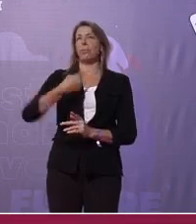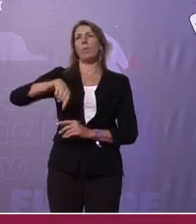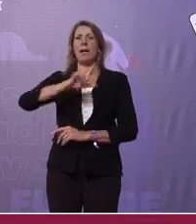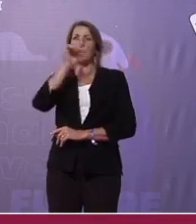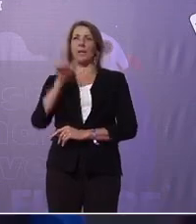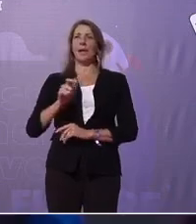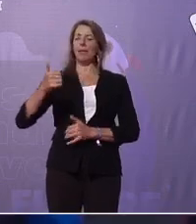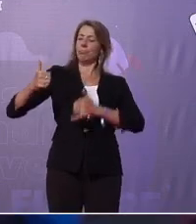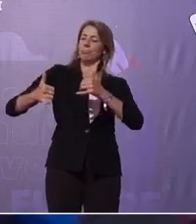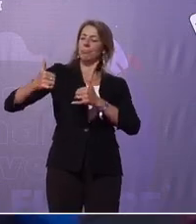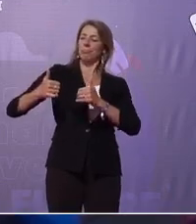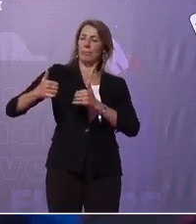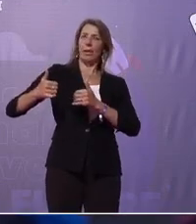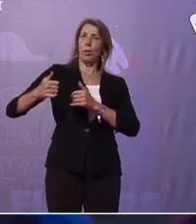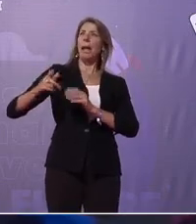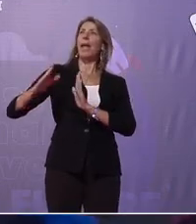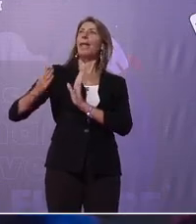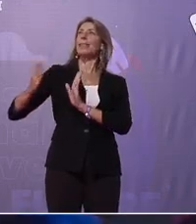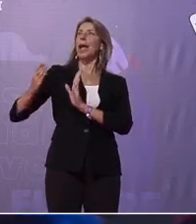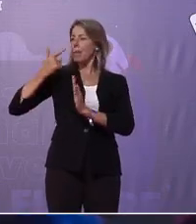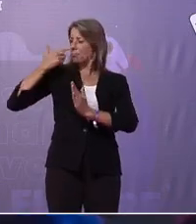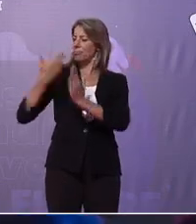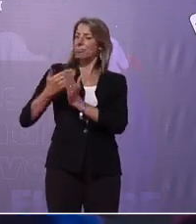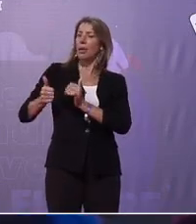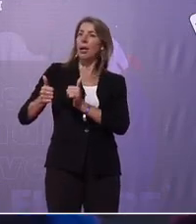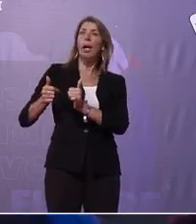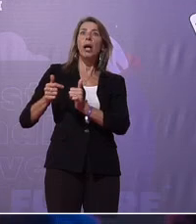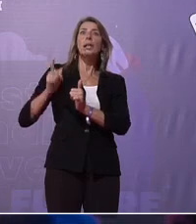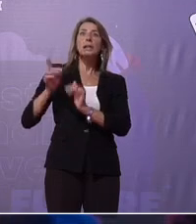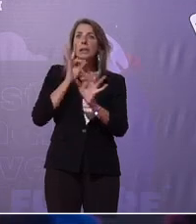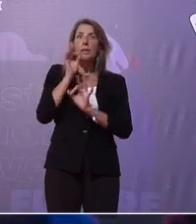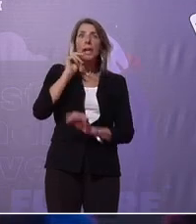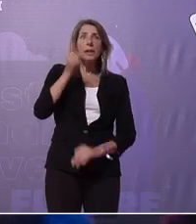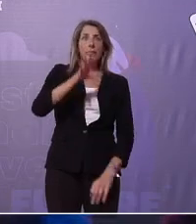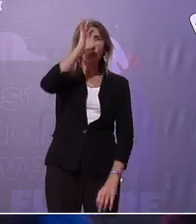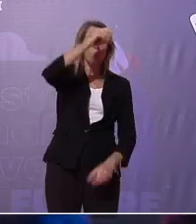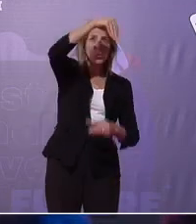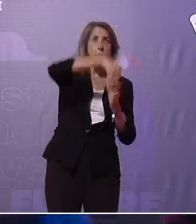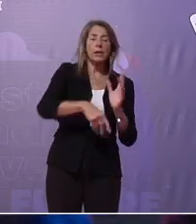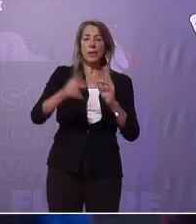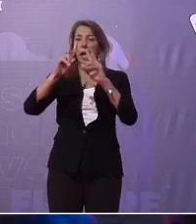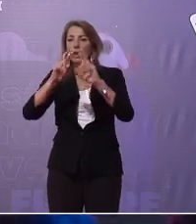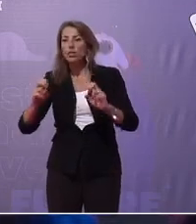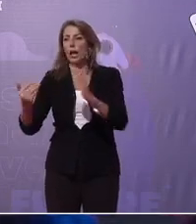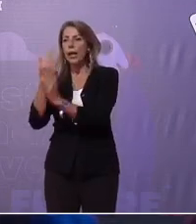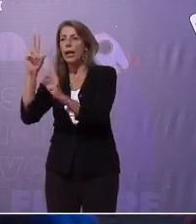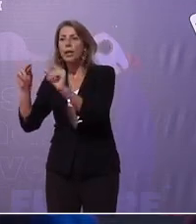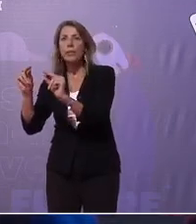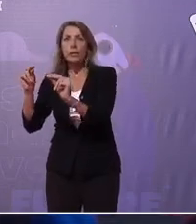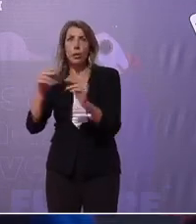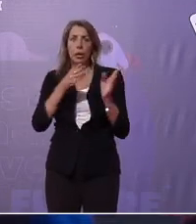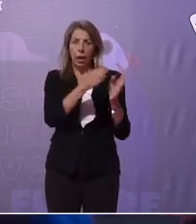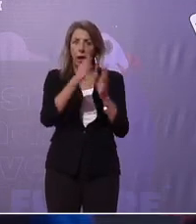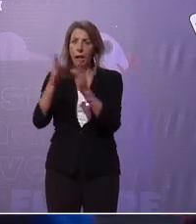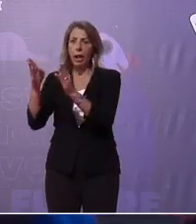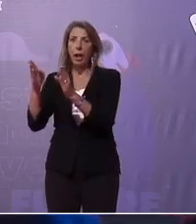passo coi tempi dobbiamo fare in modo che ciò che si studia in università Quanto viene ricercato le innovazioni poi trovino una strada e